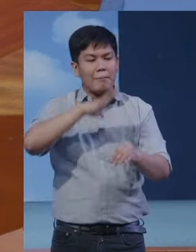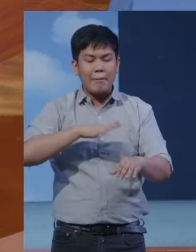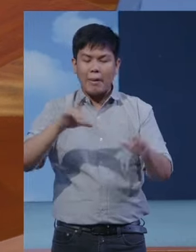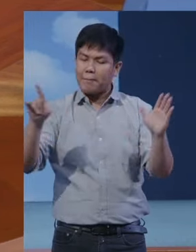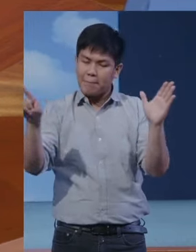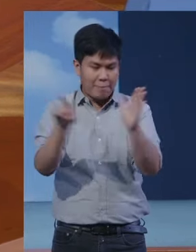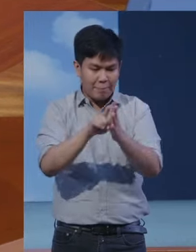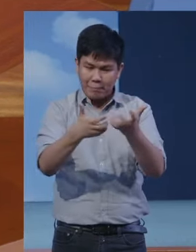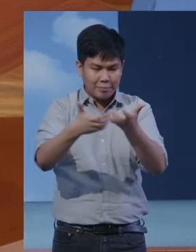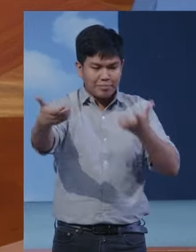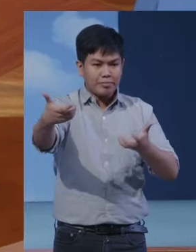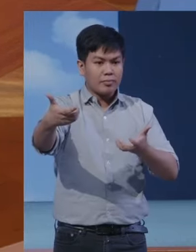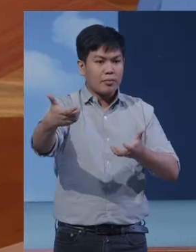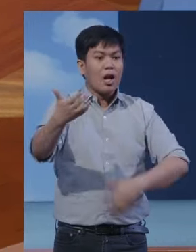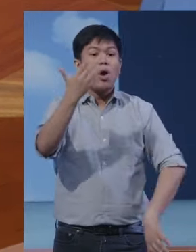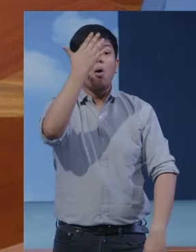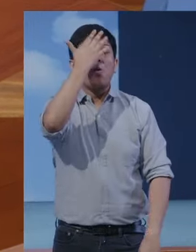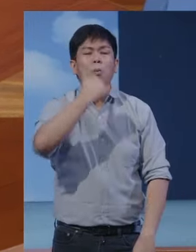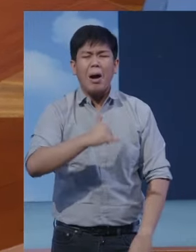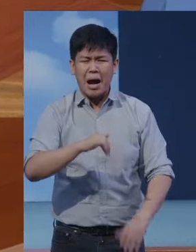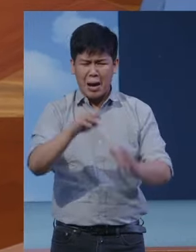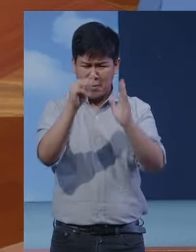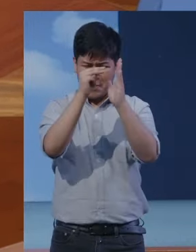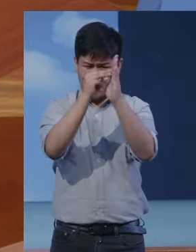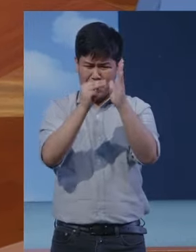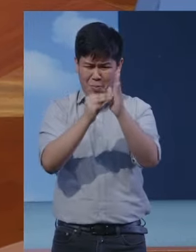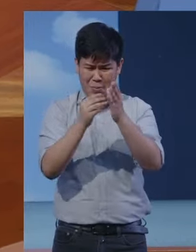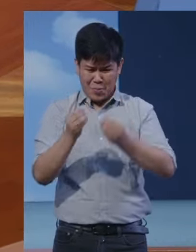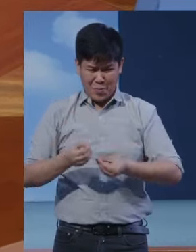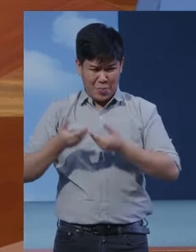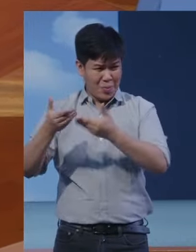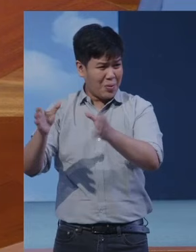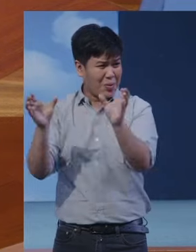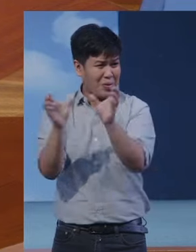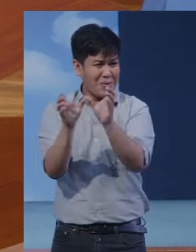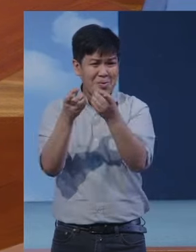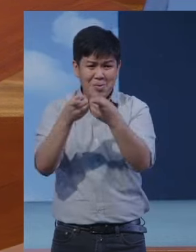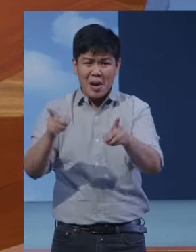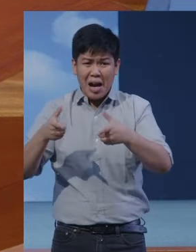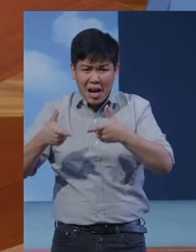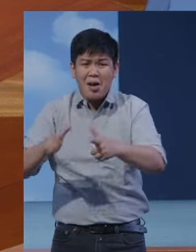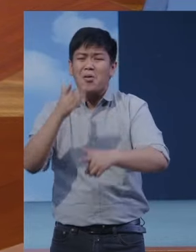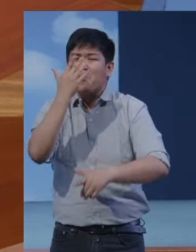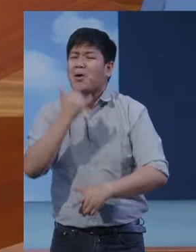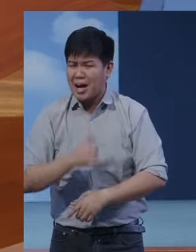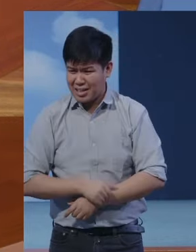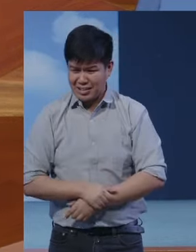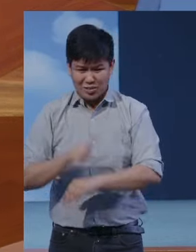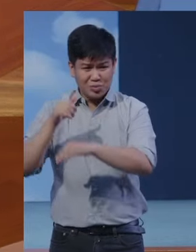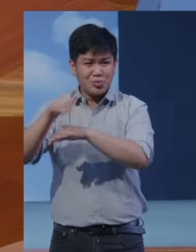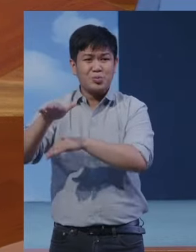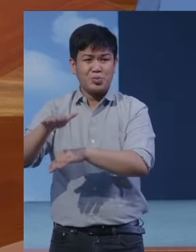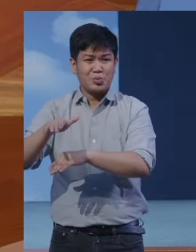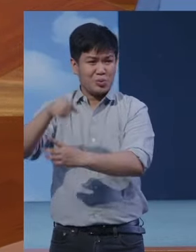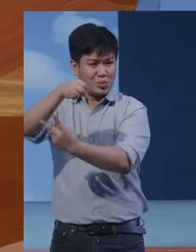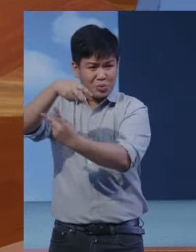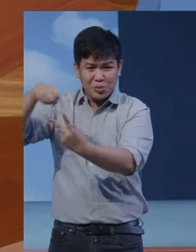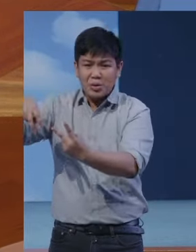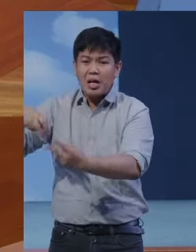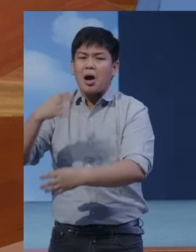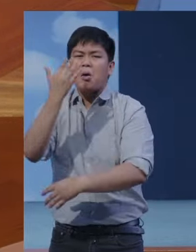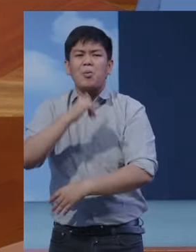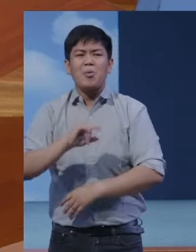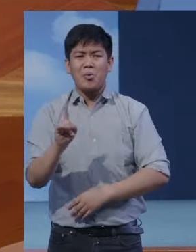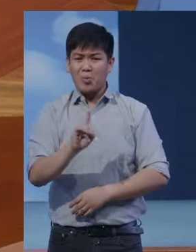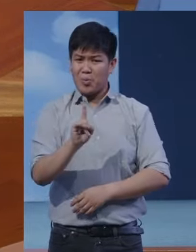him Why then did Moses command one to give a certificate of divorce to send her away ha meron silang